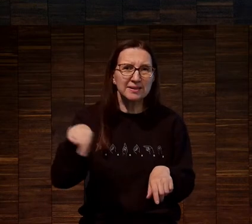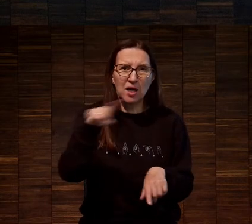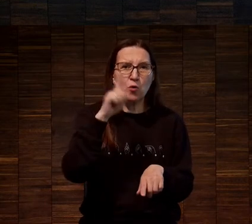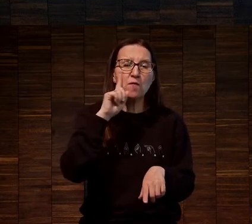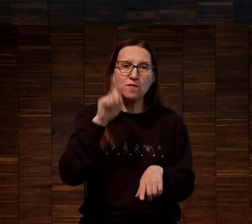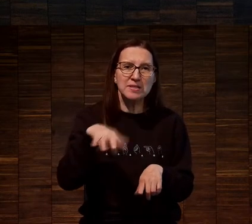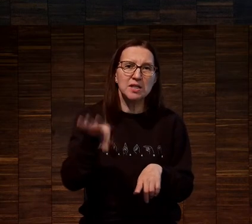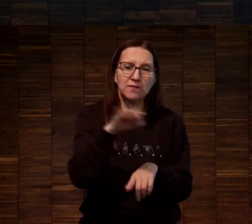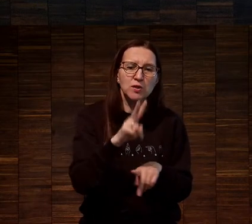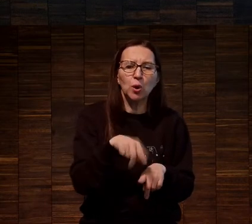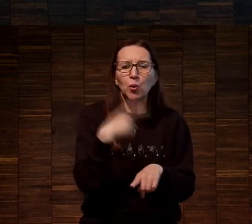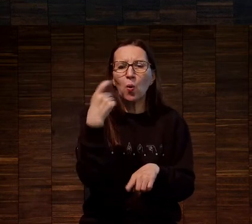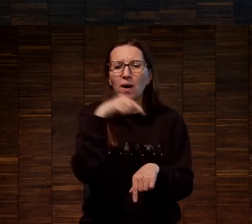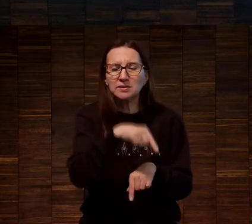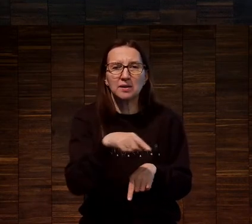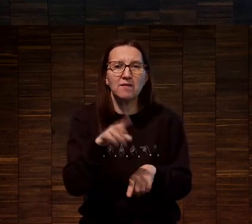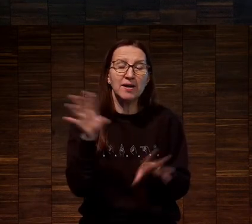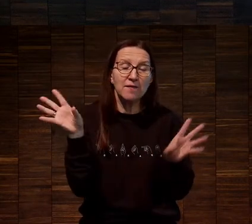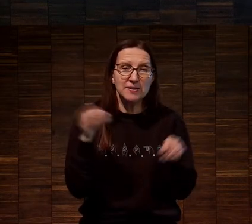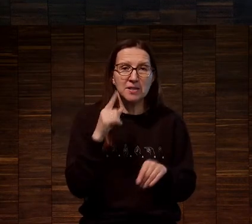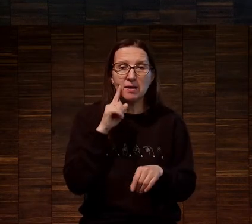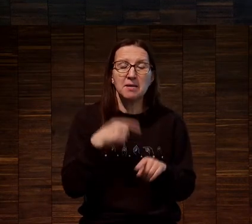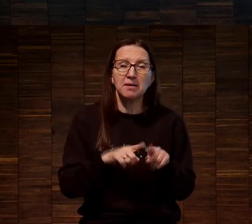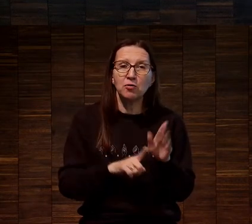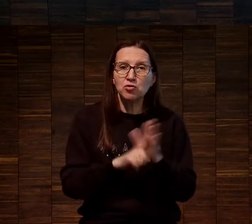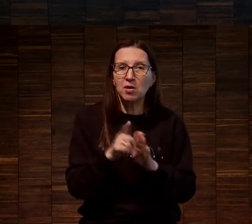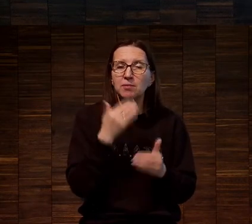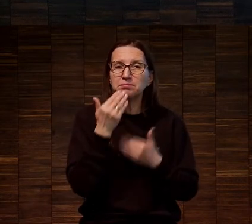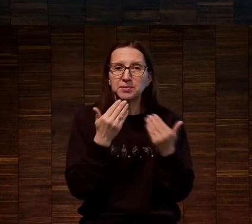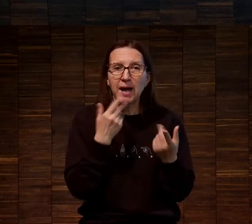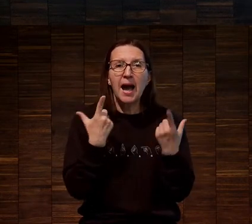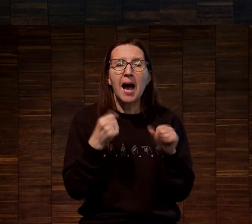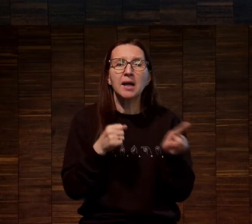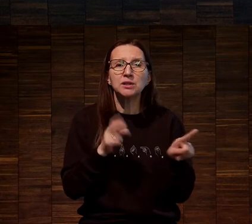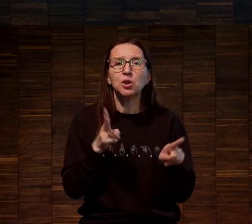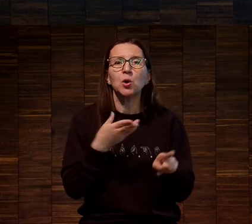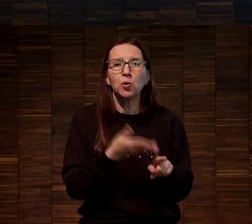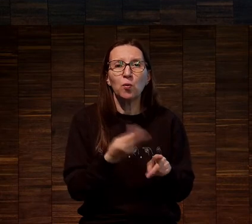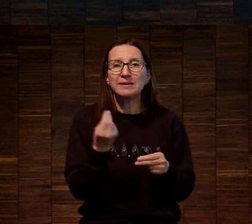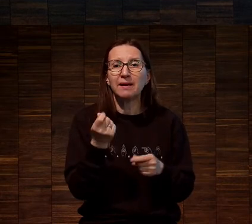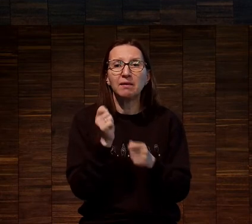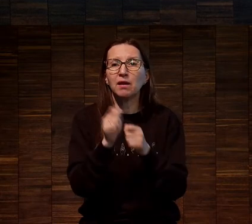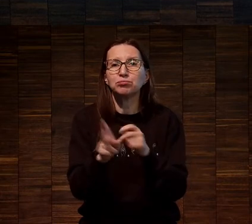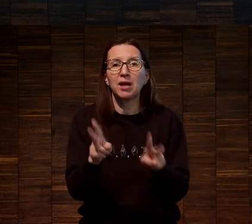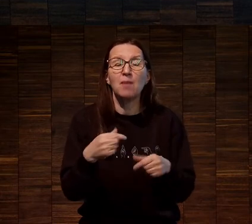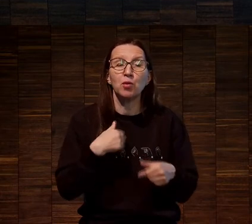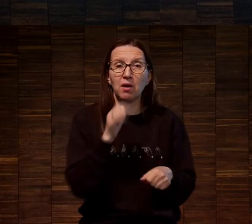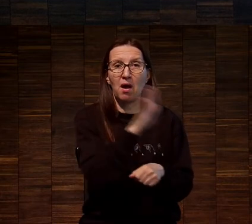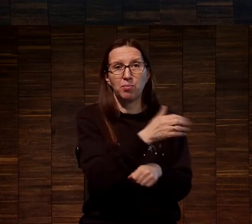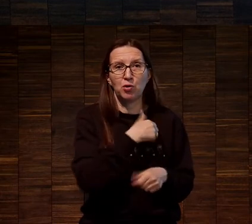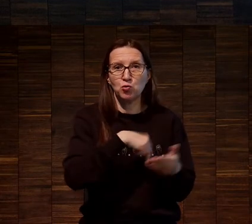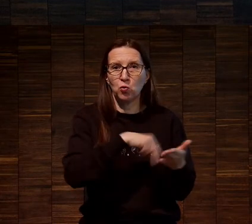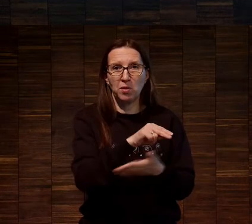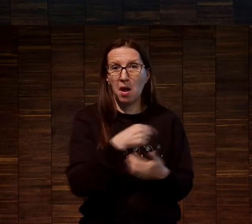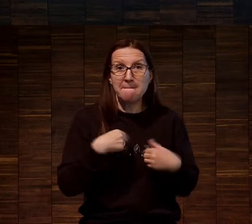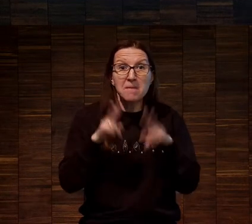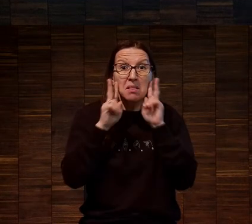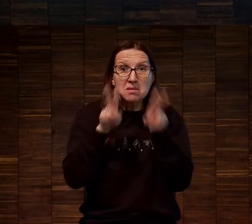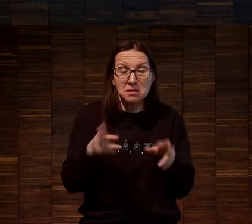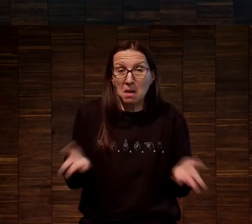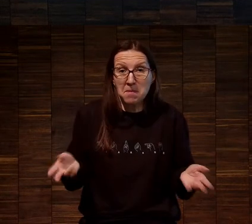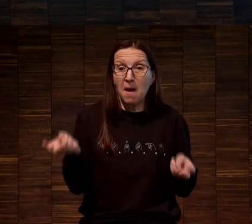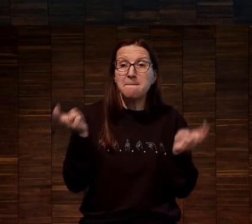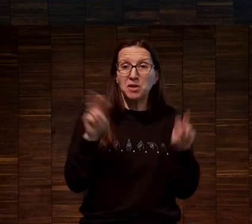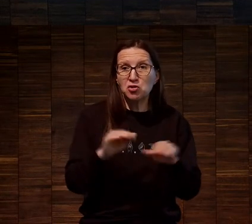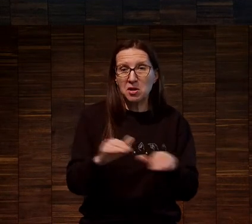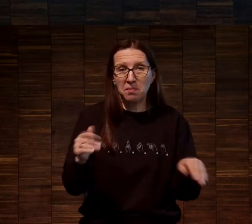баристов, всех владельцев. И я начинала к ребятам, говорю, а где кто вообще, кому деньги, вот я хочу купить вот это. Они говорят, а мы не знаем, типа пришли